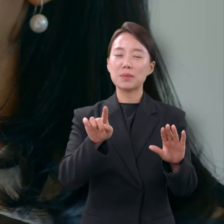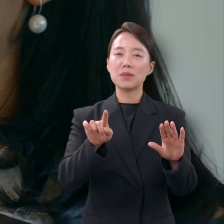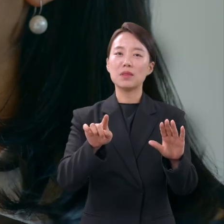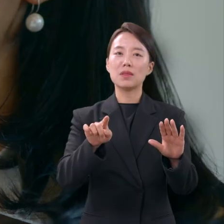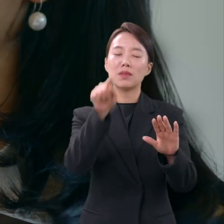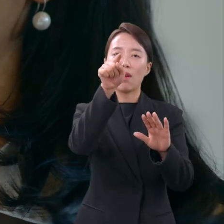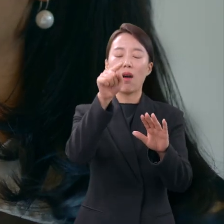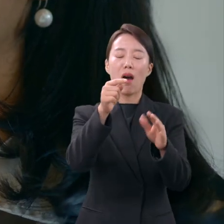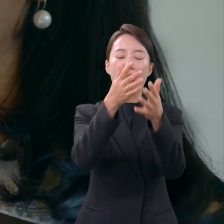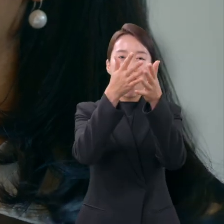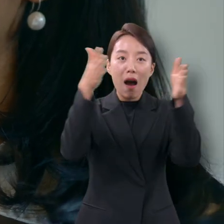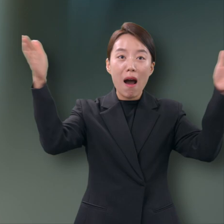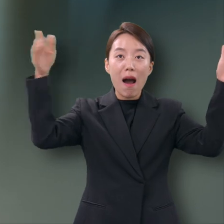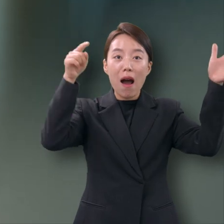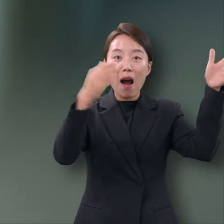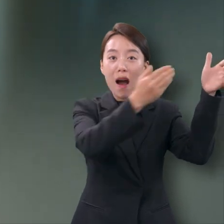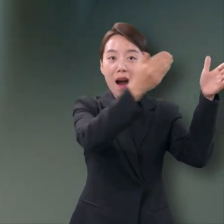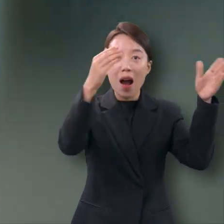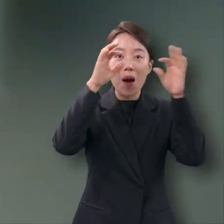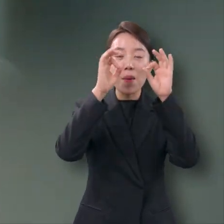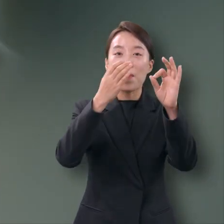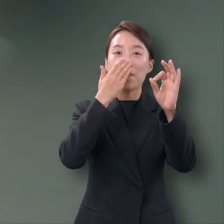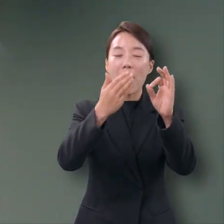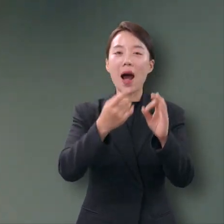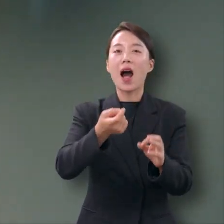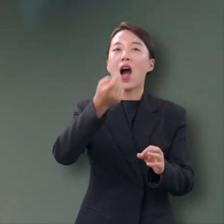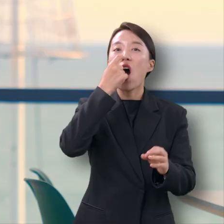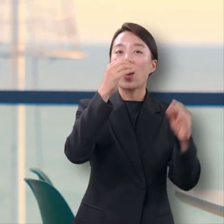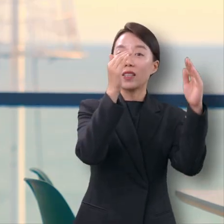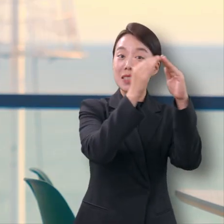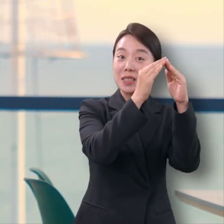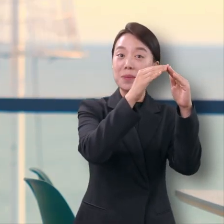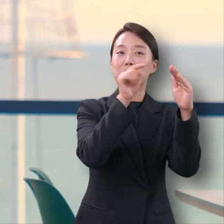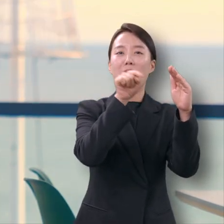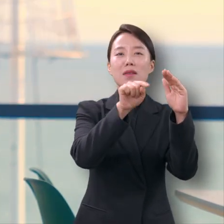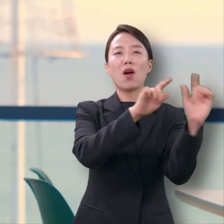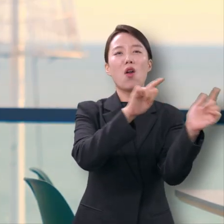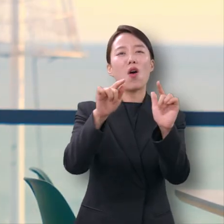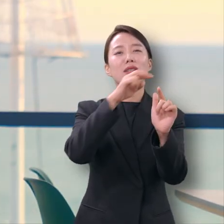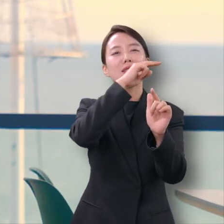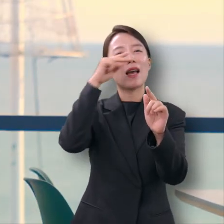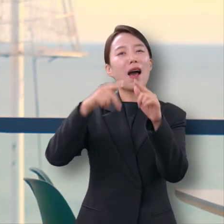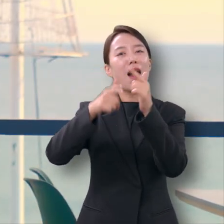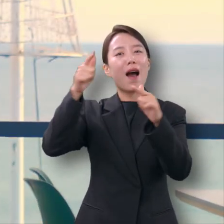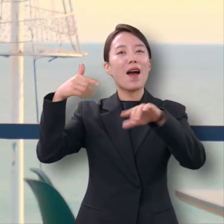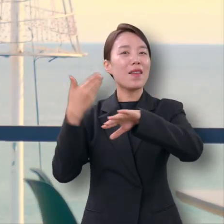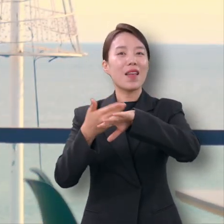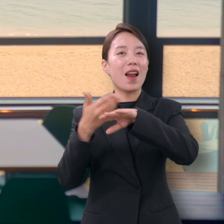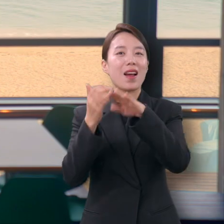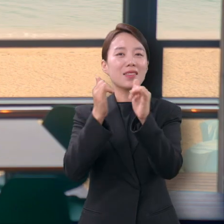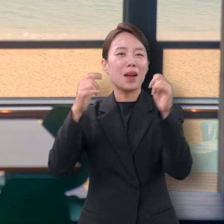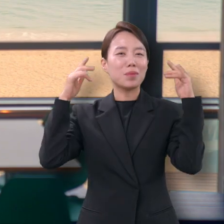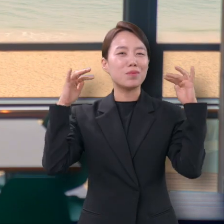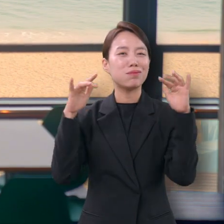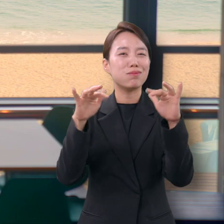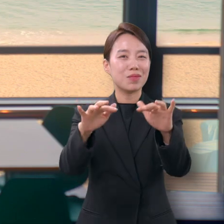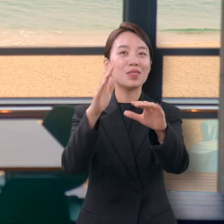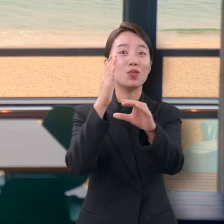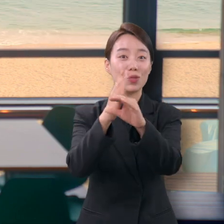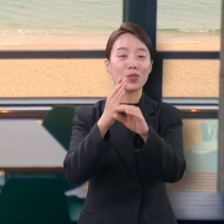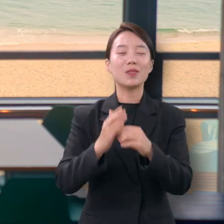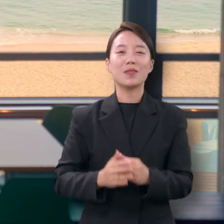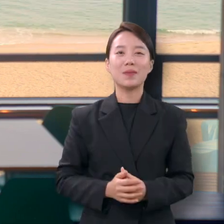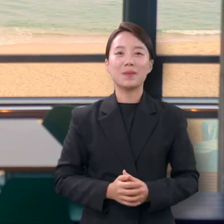지금은 탁 트인 전망과 함께 카페마다 다양한 향의 커피들을 즐길 수 있어 많은 사람들이